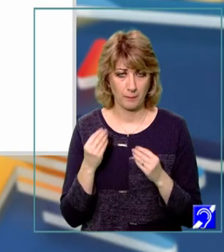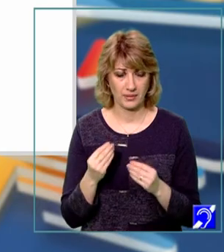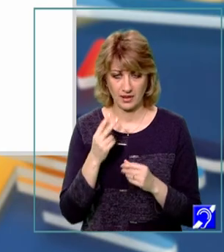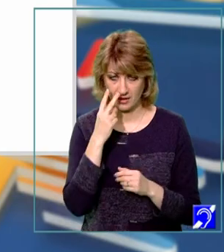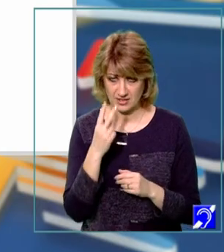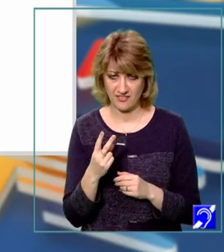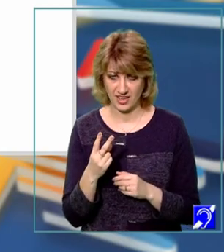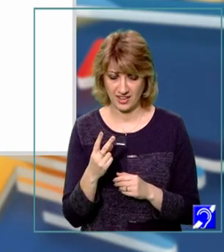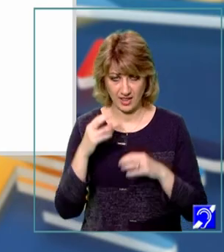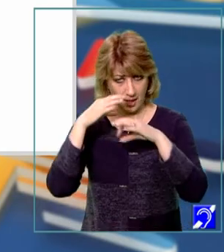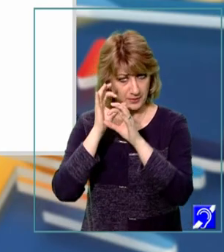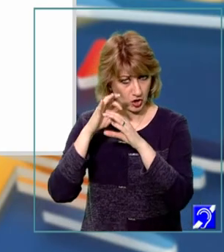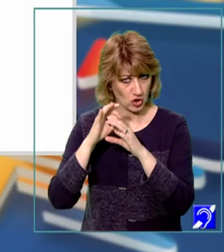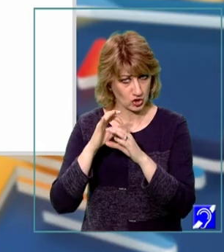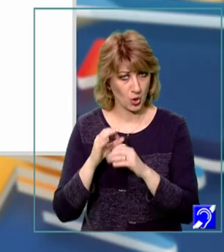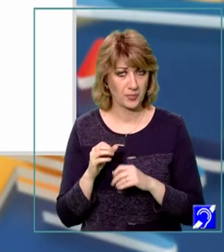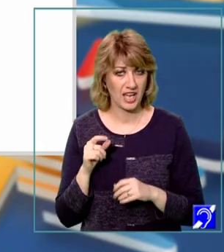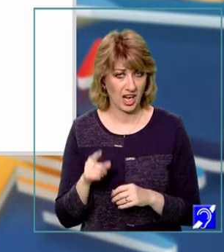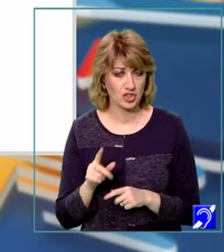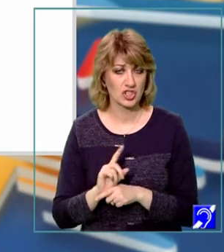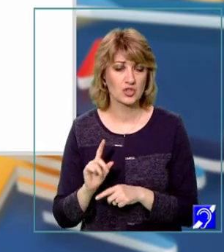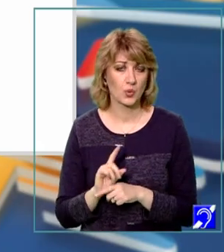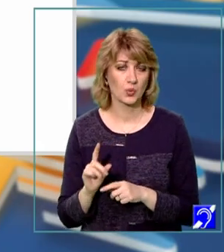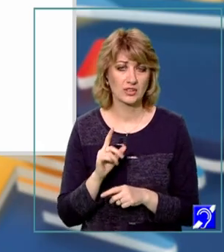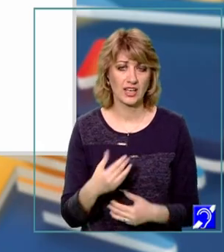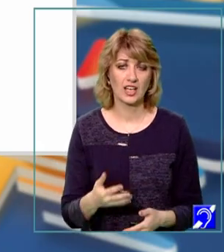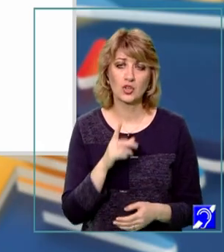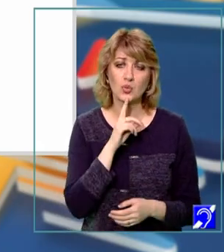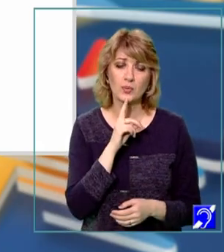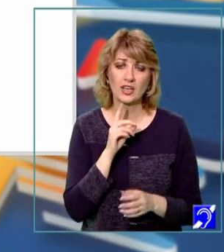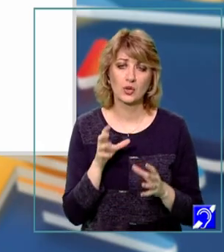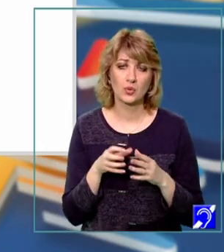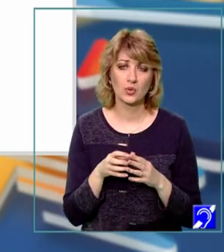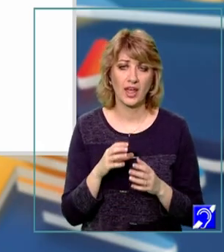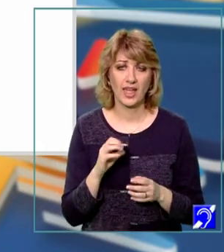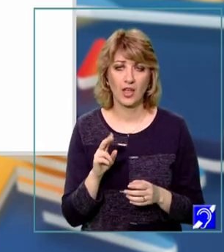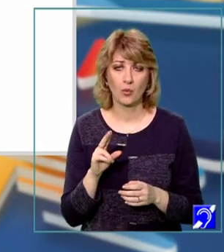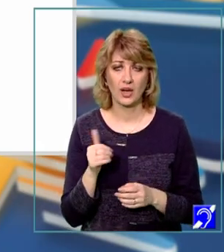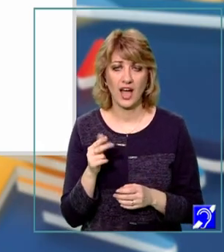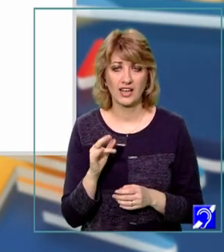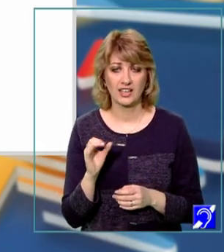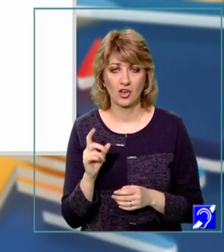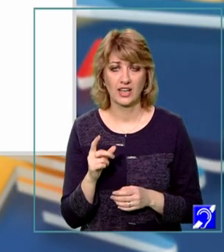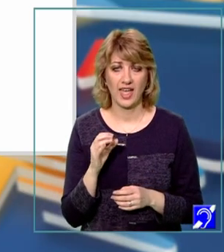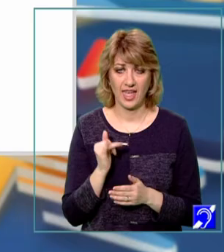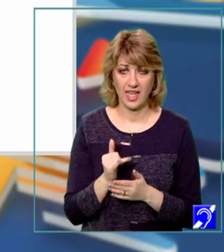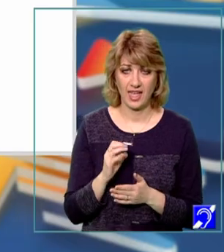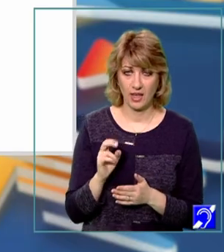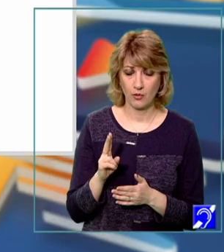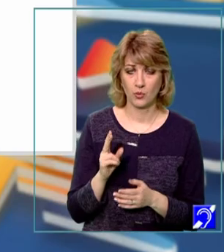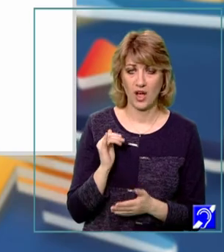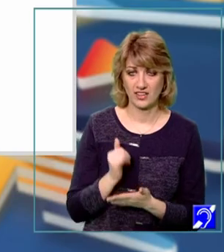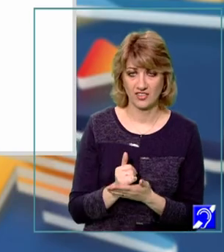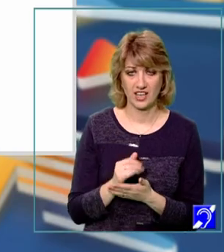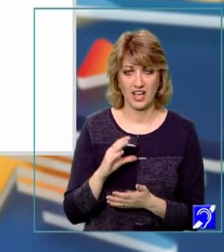vizibil la microscop, iar acest lucru dă numele grupului eucariote, eu adevărat, carion,